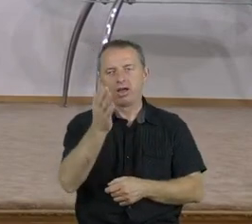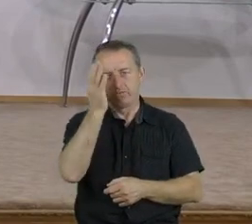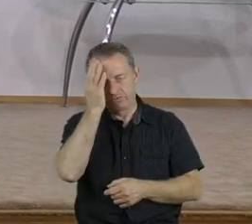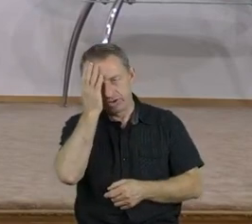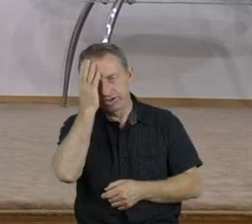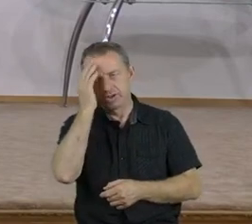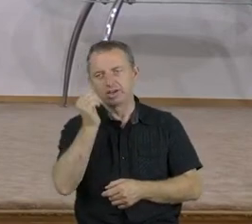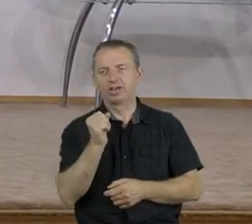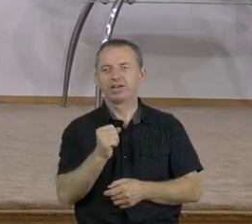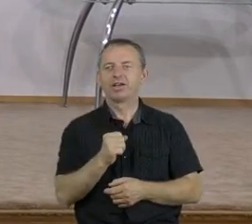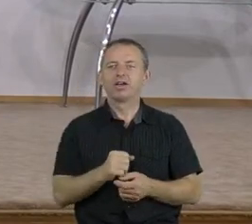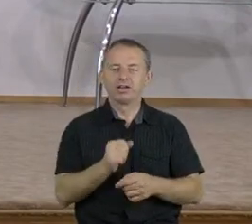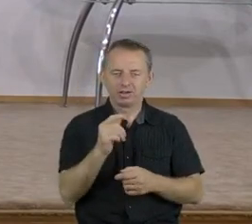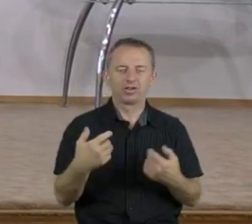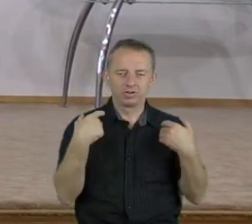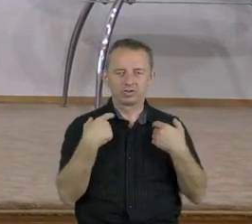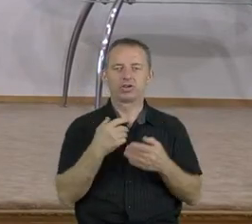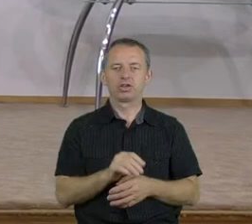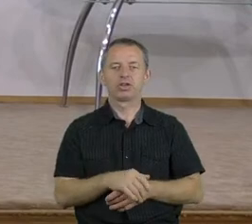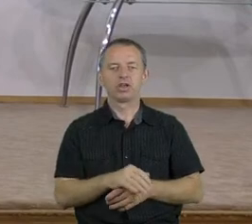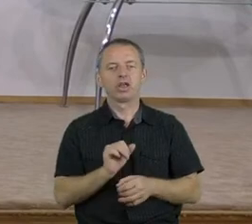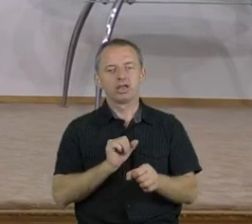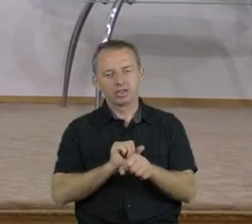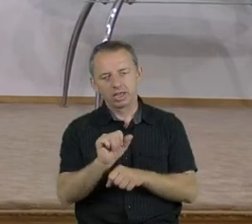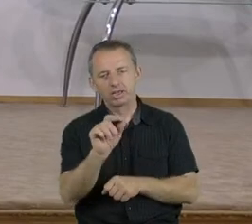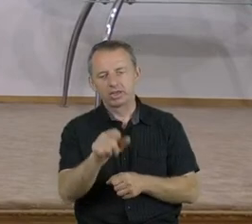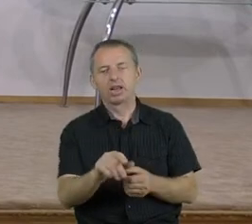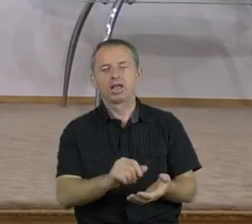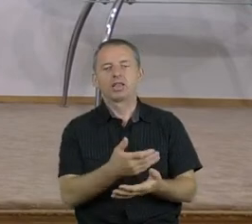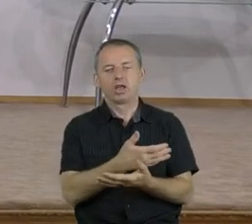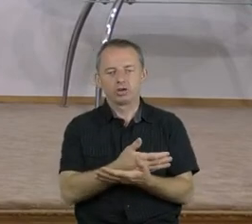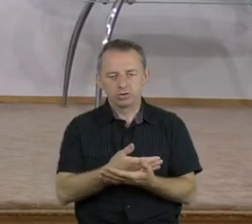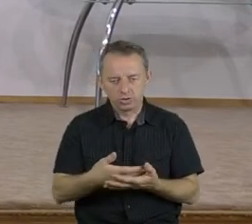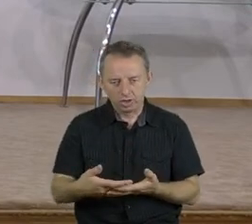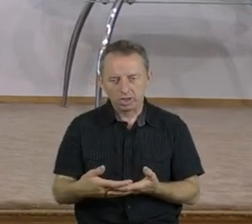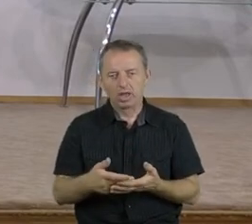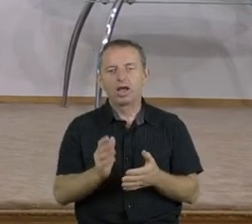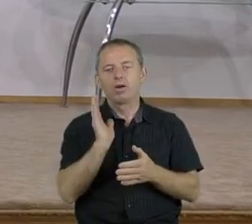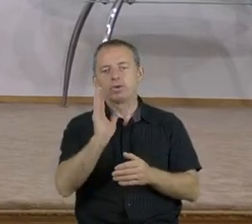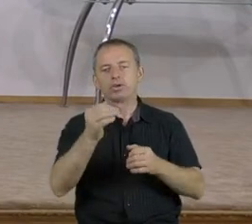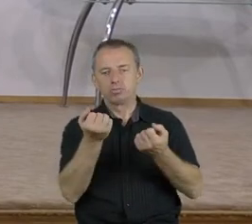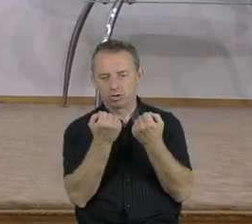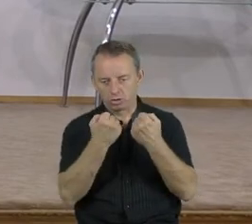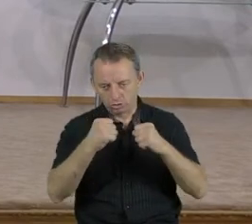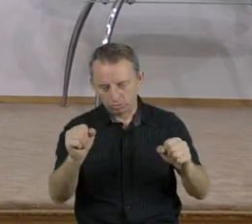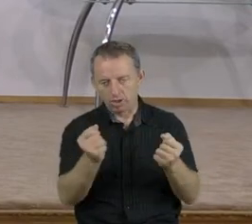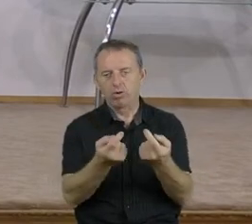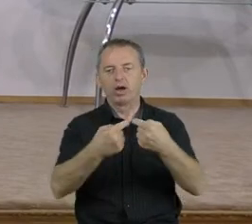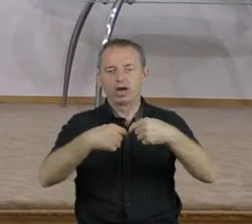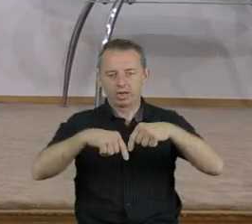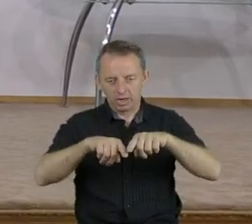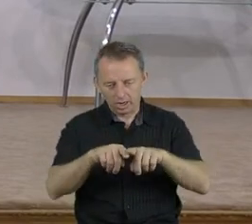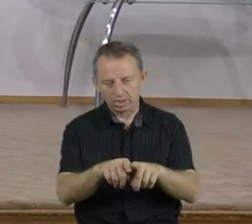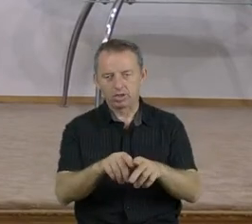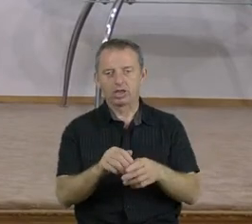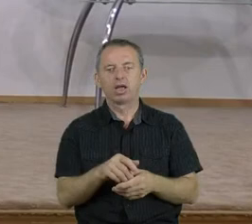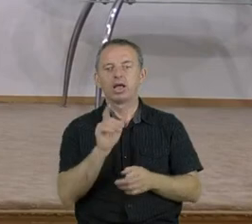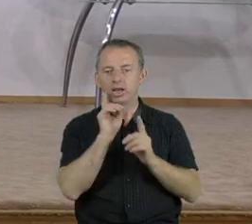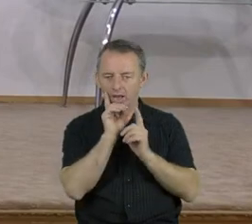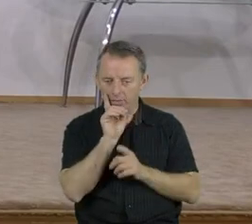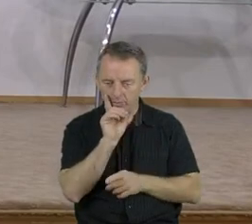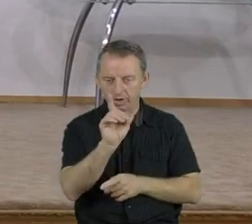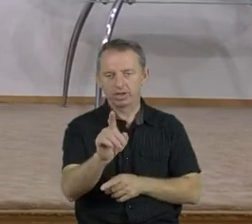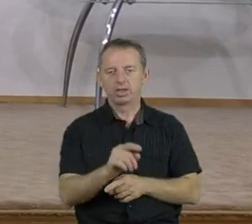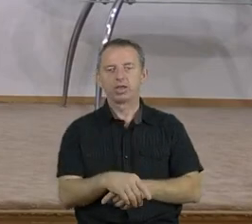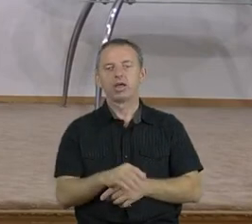da nam żyć jeszcze na tej ziemi, to będziemy śmiało realizować, bo tak naprawdę jak